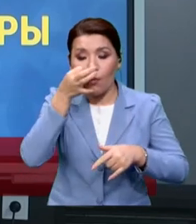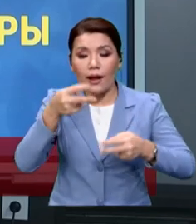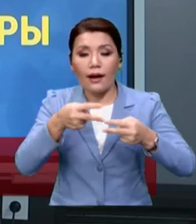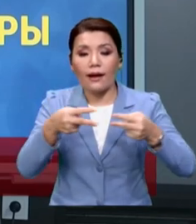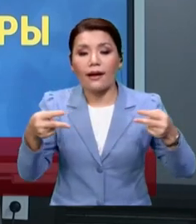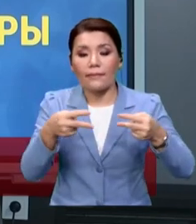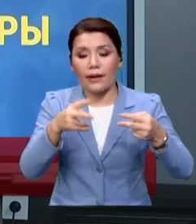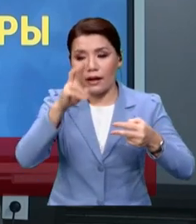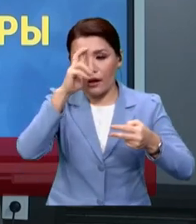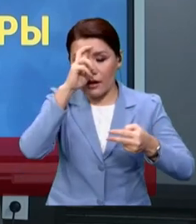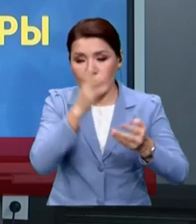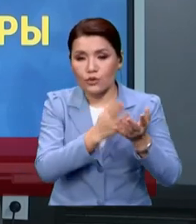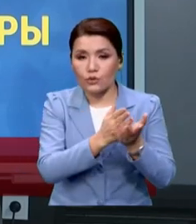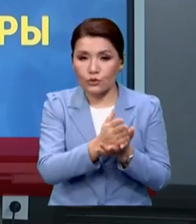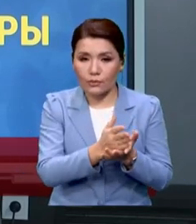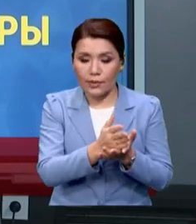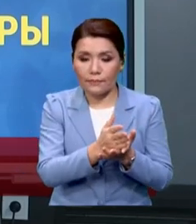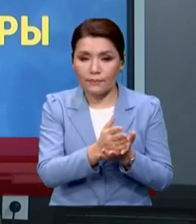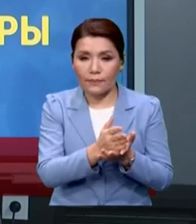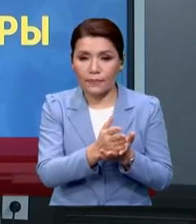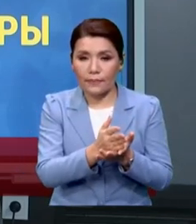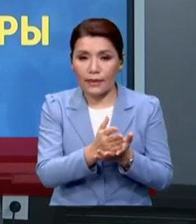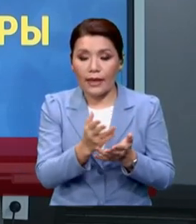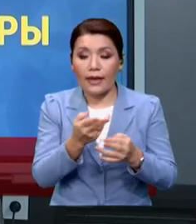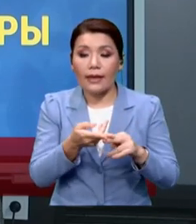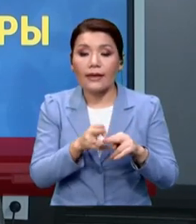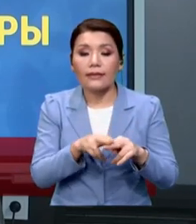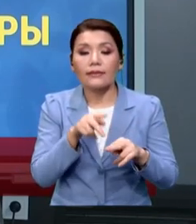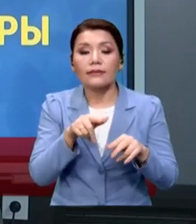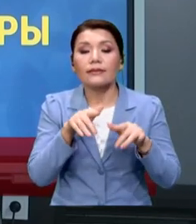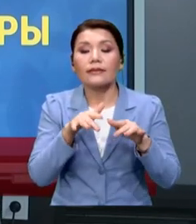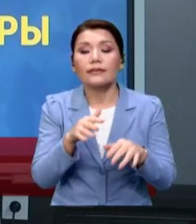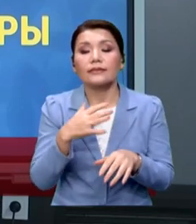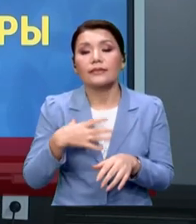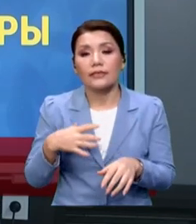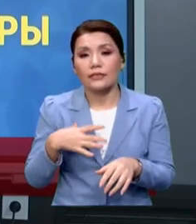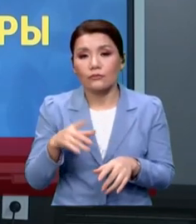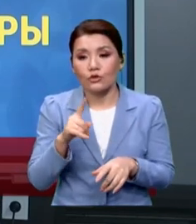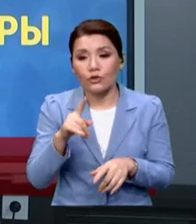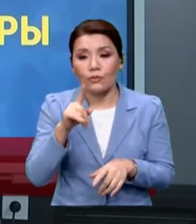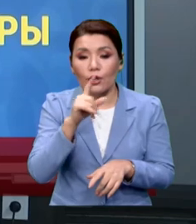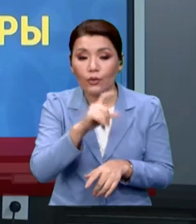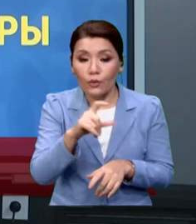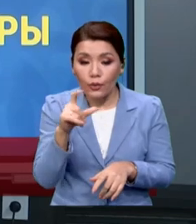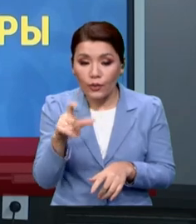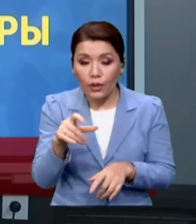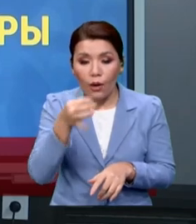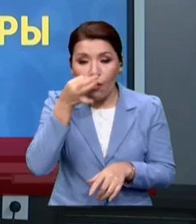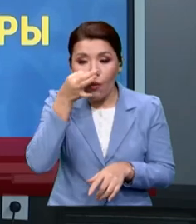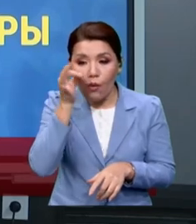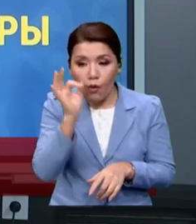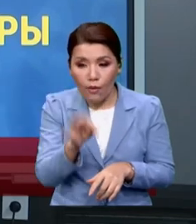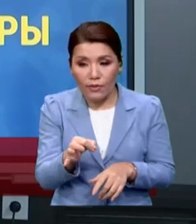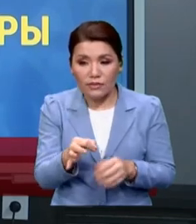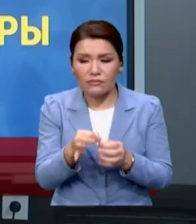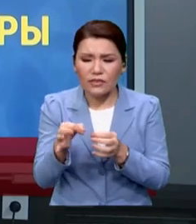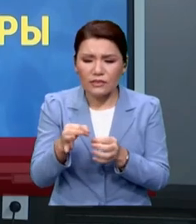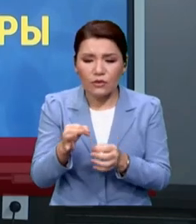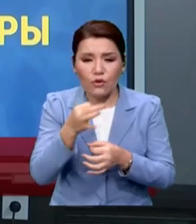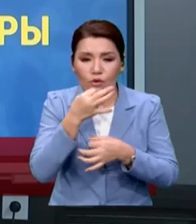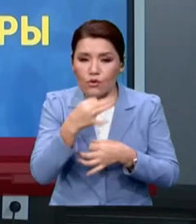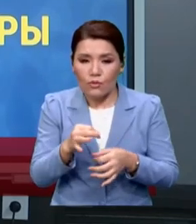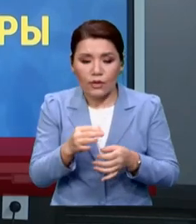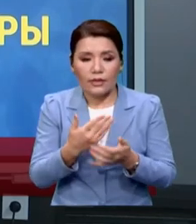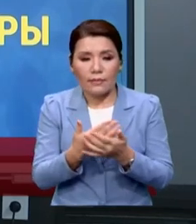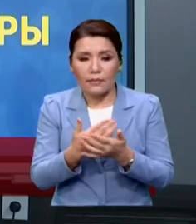к государственной службе. Это сделано для того, чтобы люди с отраслевым опытом могли без проблем